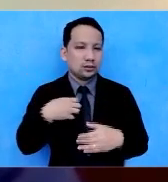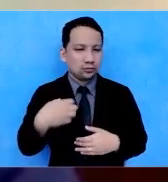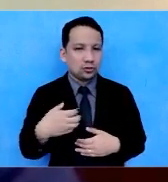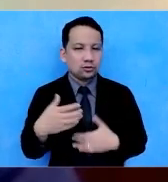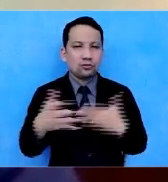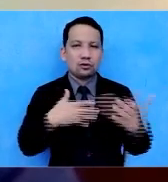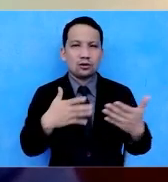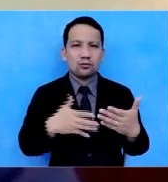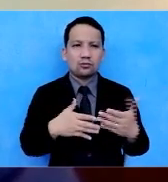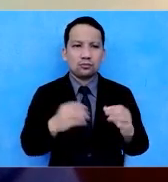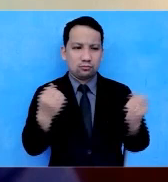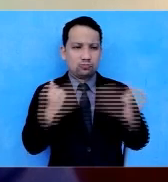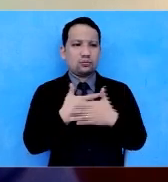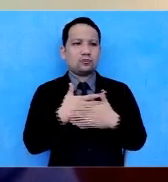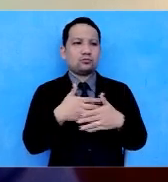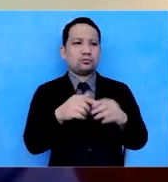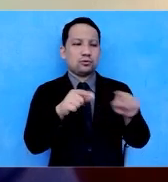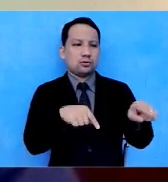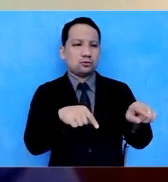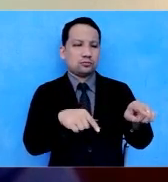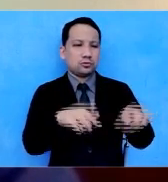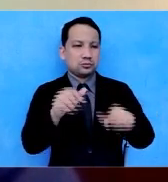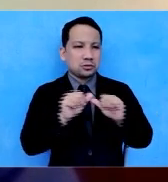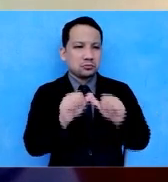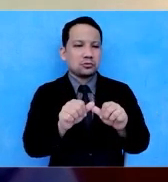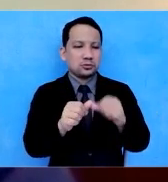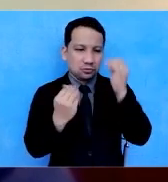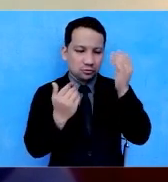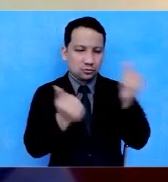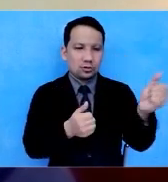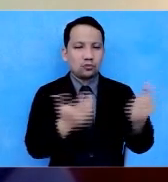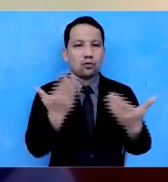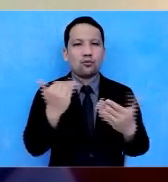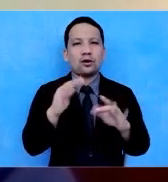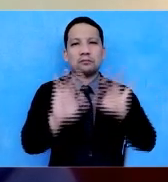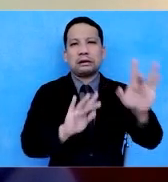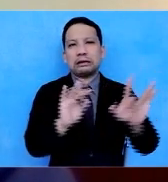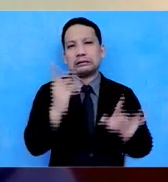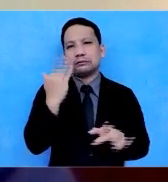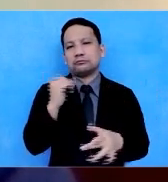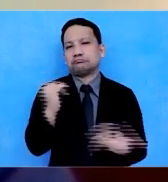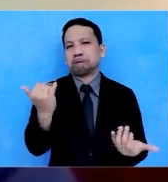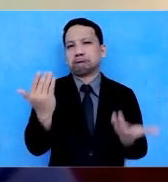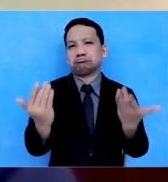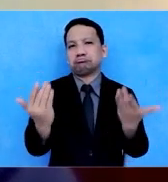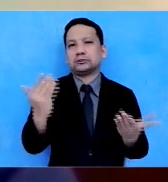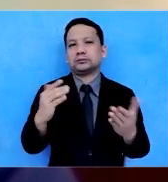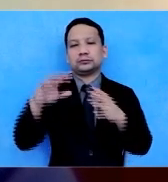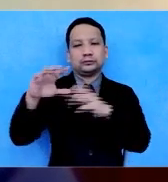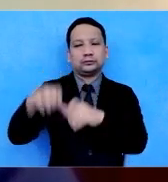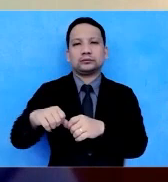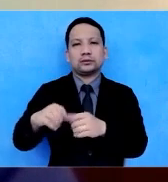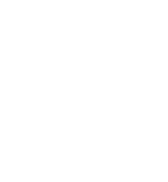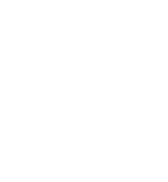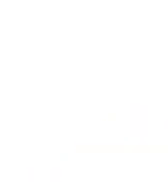ay matatakot na mag-enforce ng traffic laws. Kasi mahaharas po sila at pwede silang makasuhan.